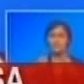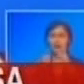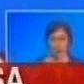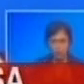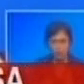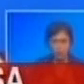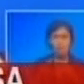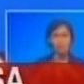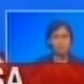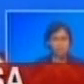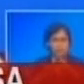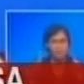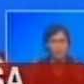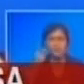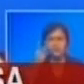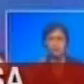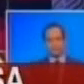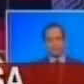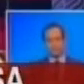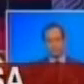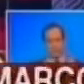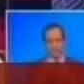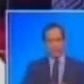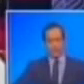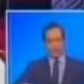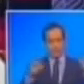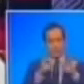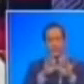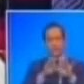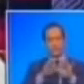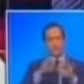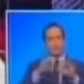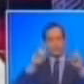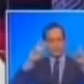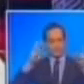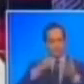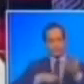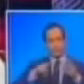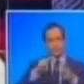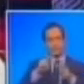na ayaw raw ibalik ng pamilya Marcos. Para sa unang balita, Joseph Morong, GMA News.